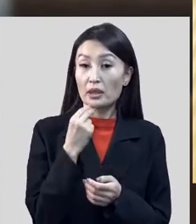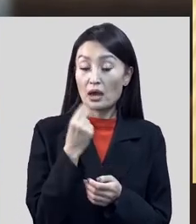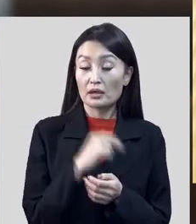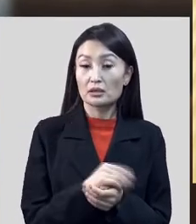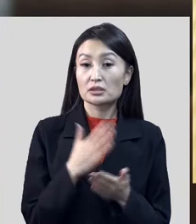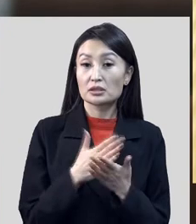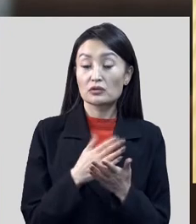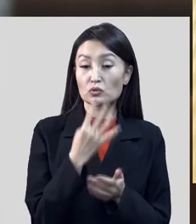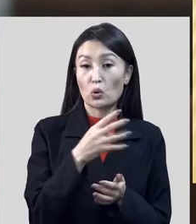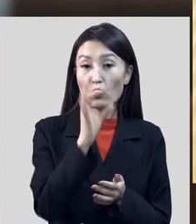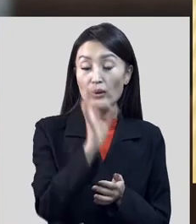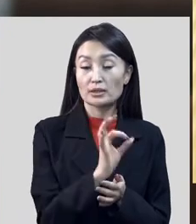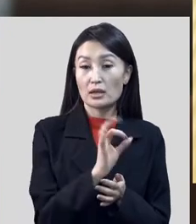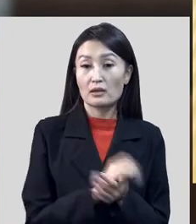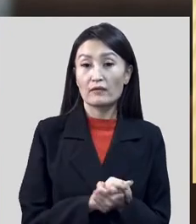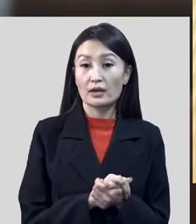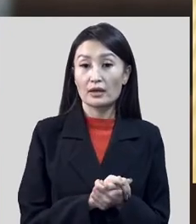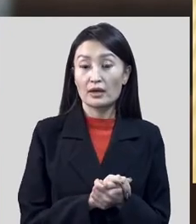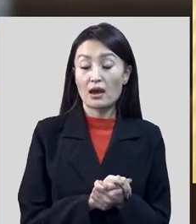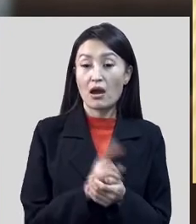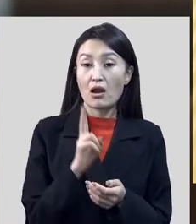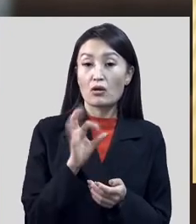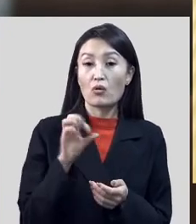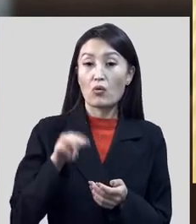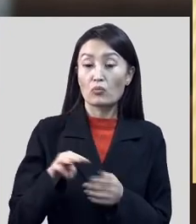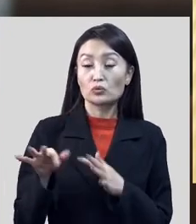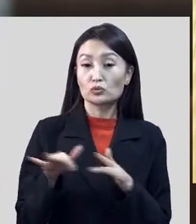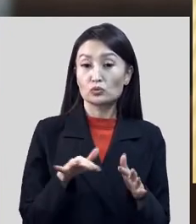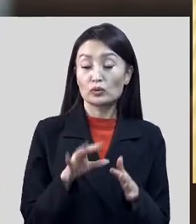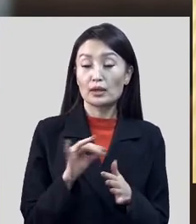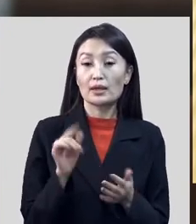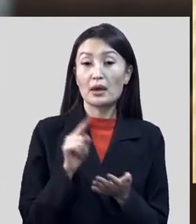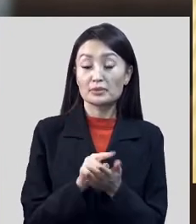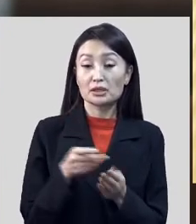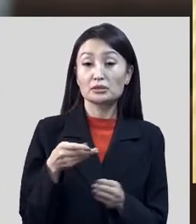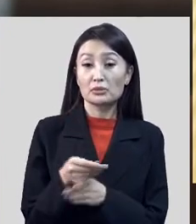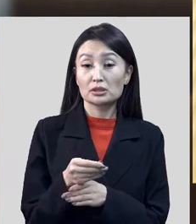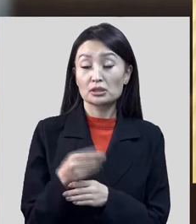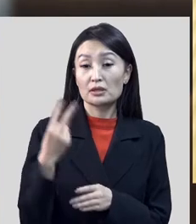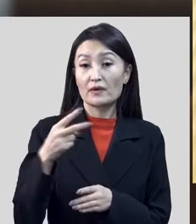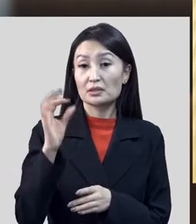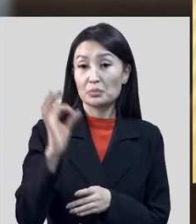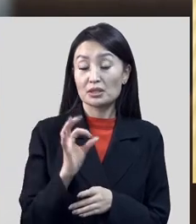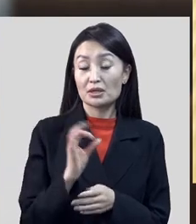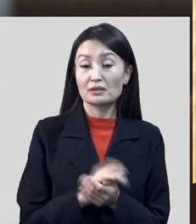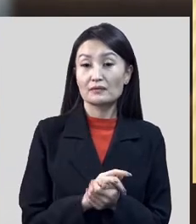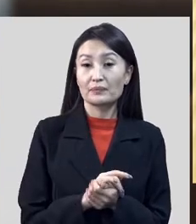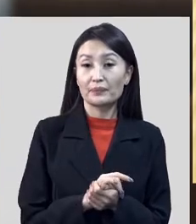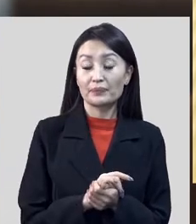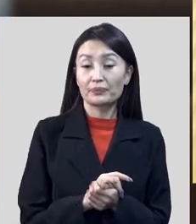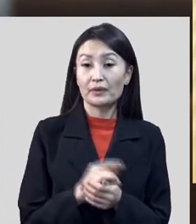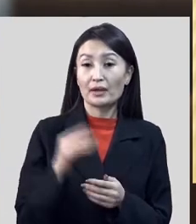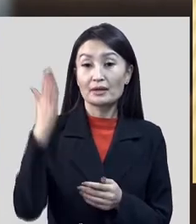составляет 40 процентов коммунальные услуги и обязательные платежи 20 процентов